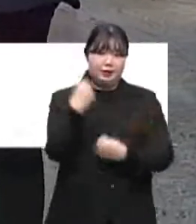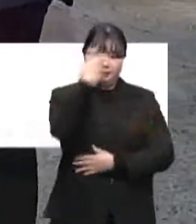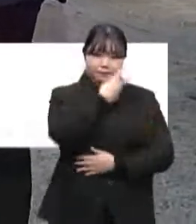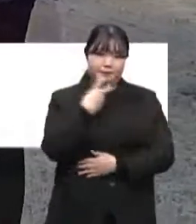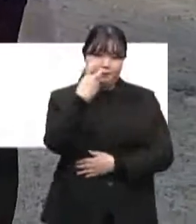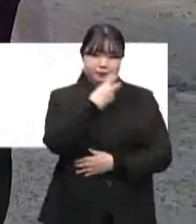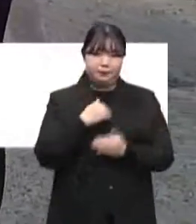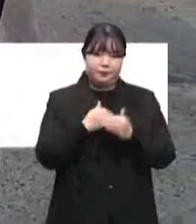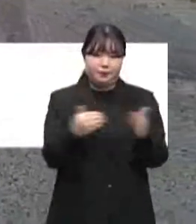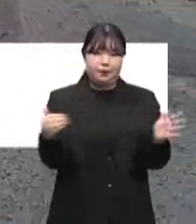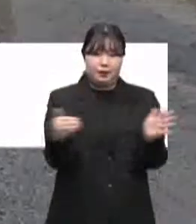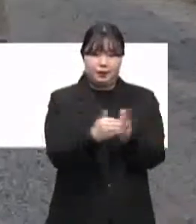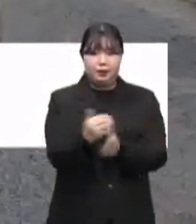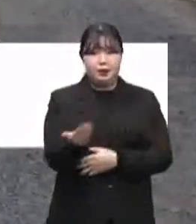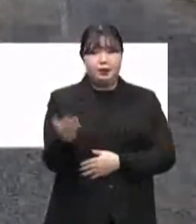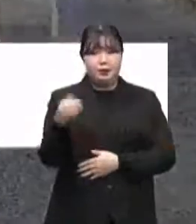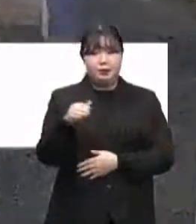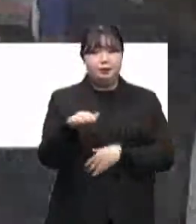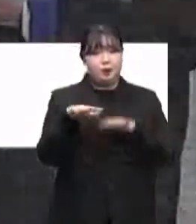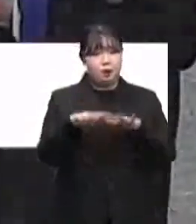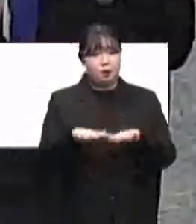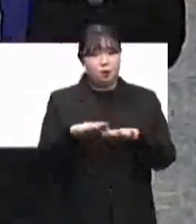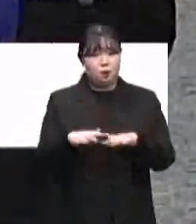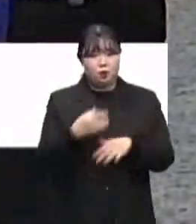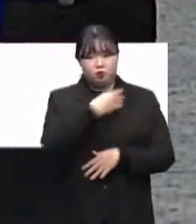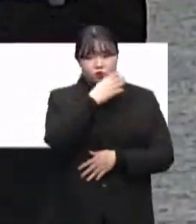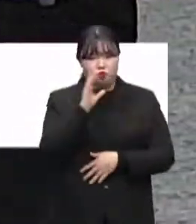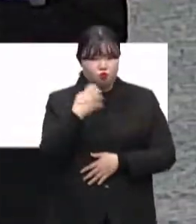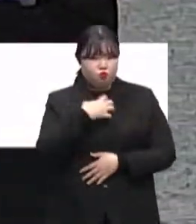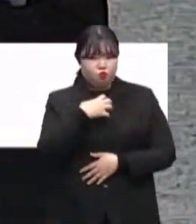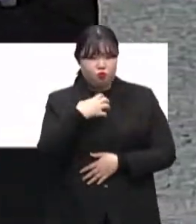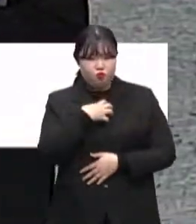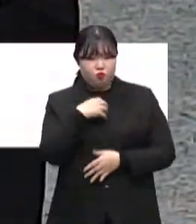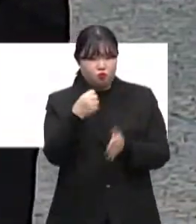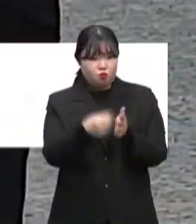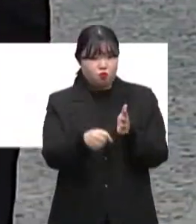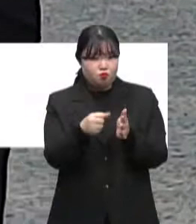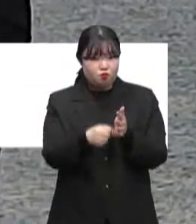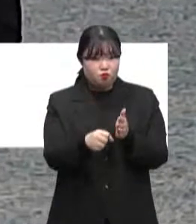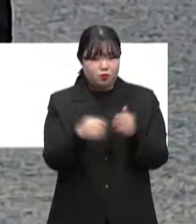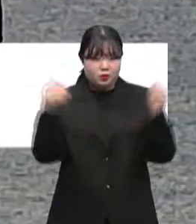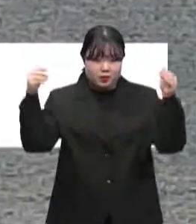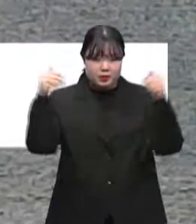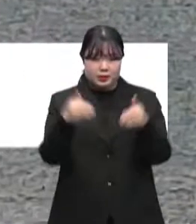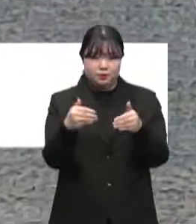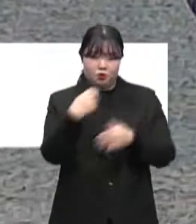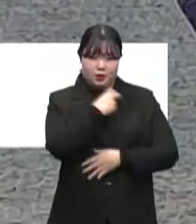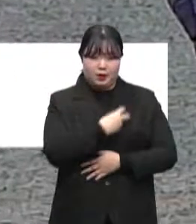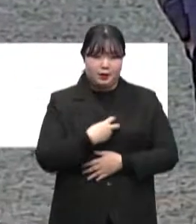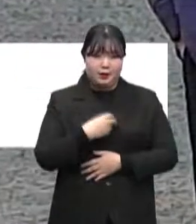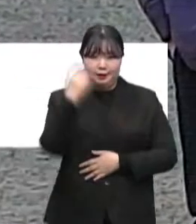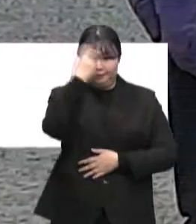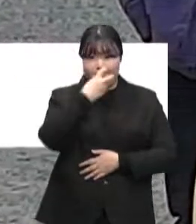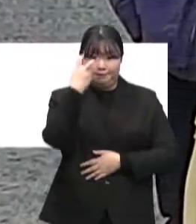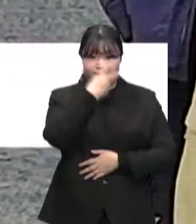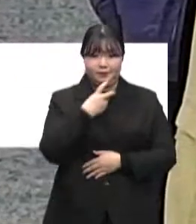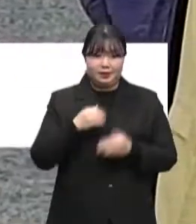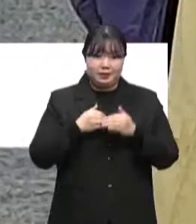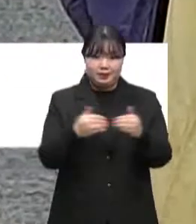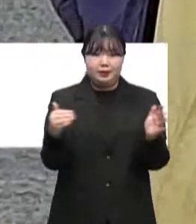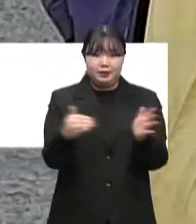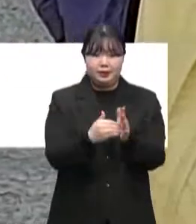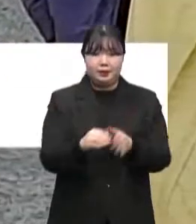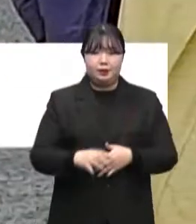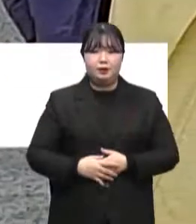올해는 사고발생 시설과 노후 위험 시설물을 중심으로 안전진단을 진행했습니다 점검